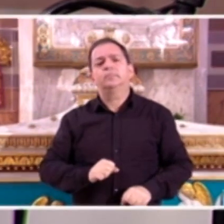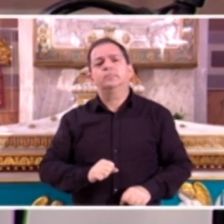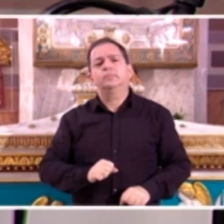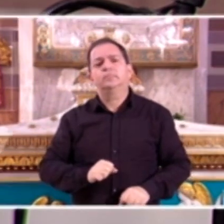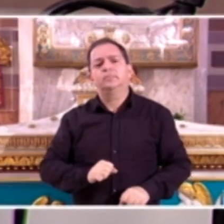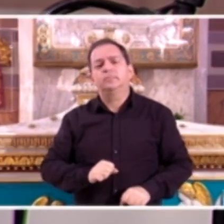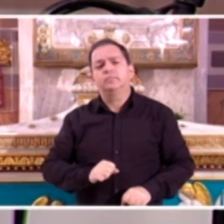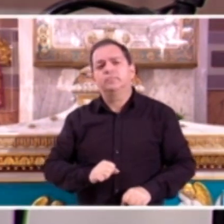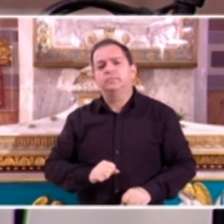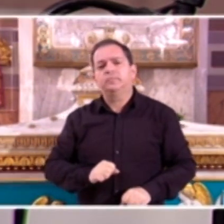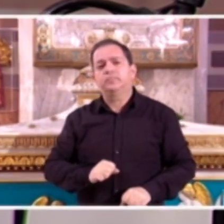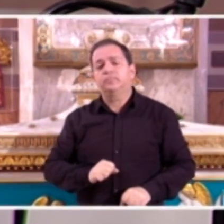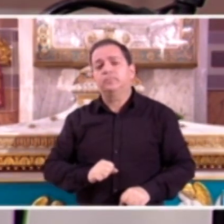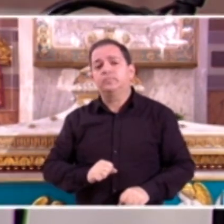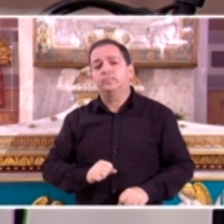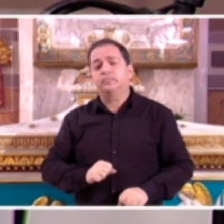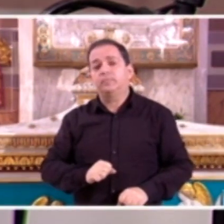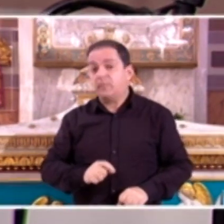καταργήσει.